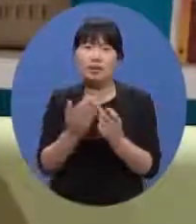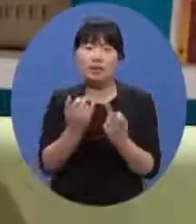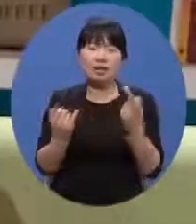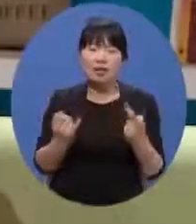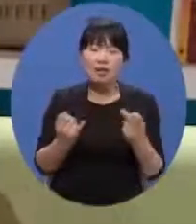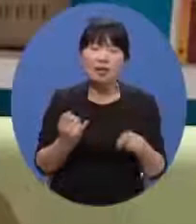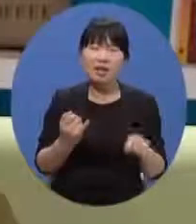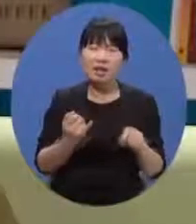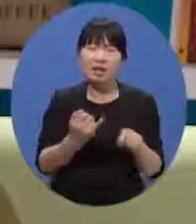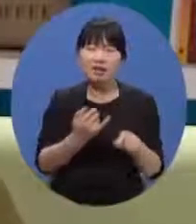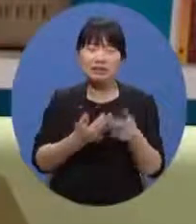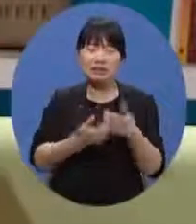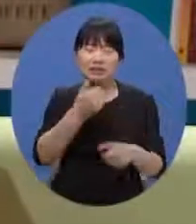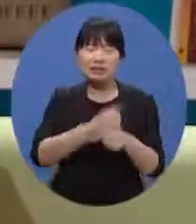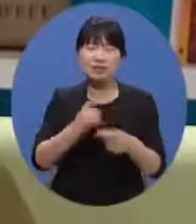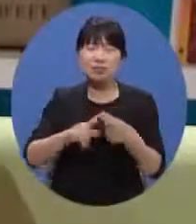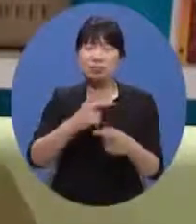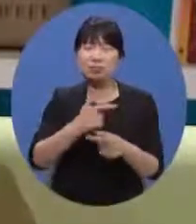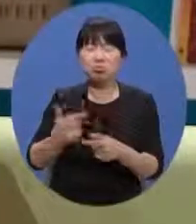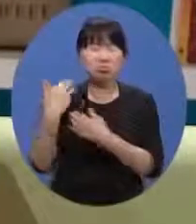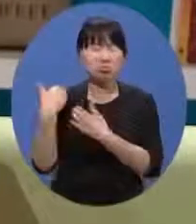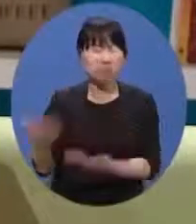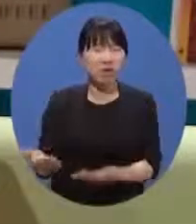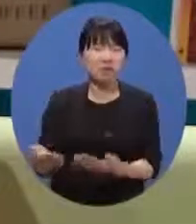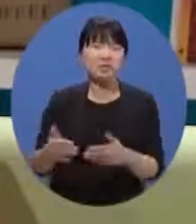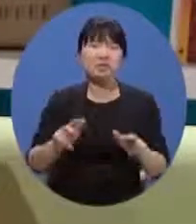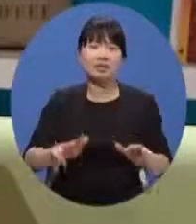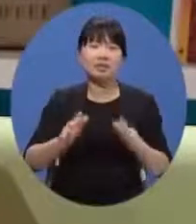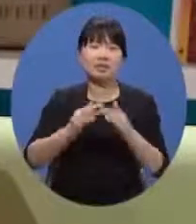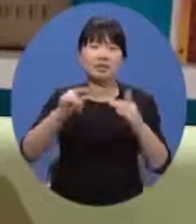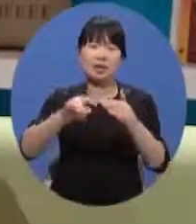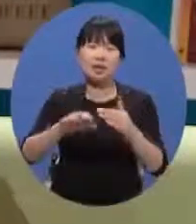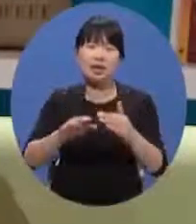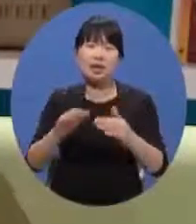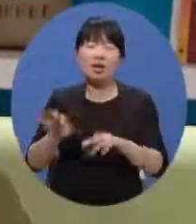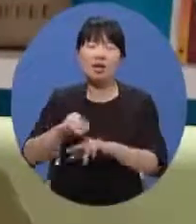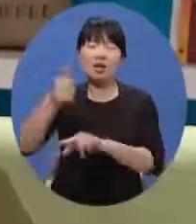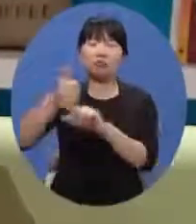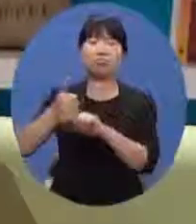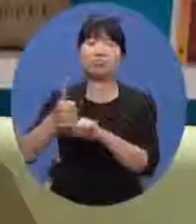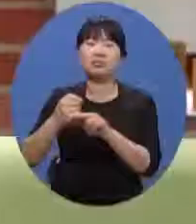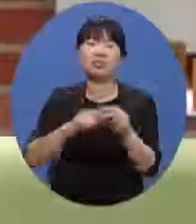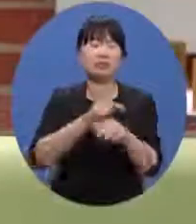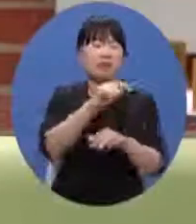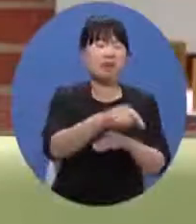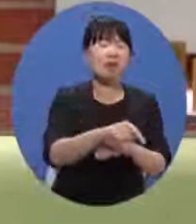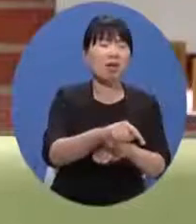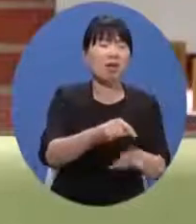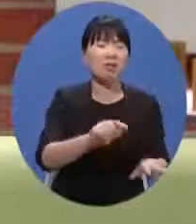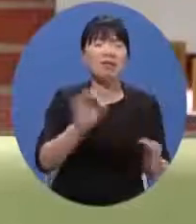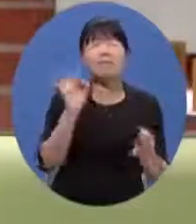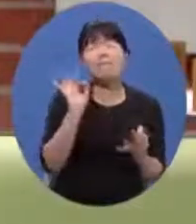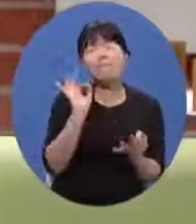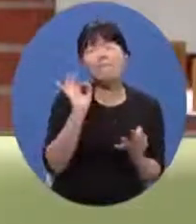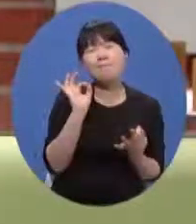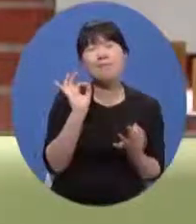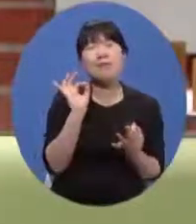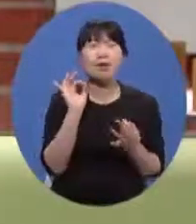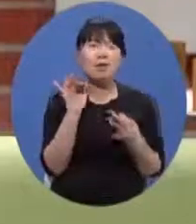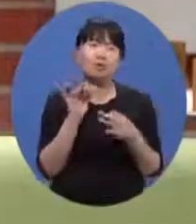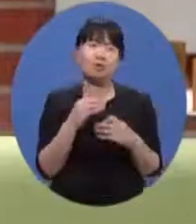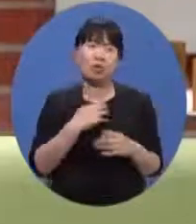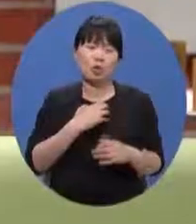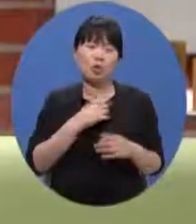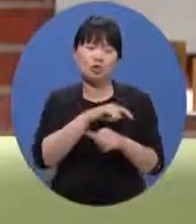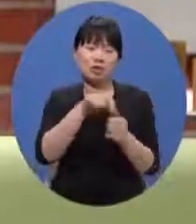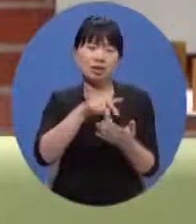것도 너무 간과하셨고 네. 이제 이런 것들이 아이가 집안에서는 황제, 집 밖에 나가서는 꼼짝도 못하고 자기한테 위협이